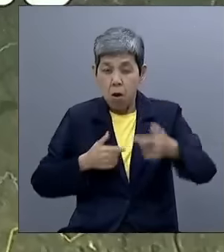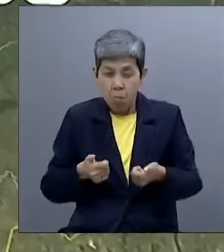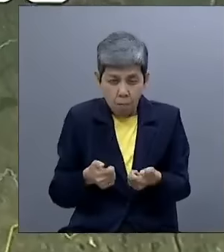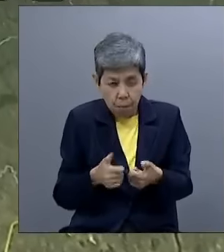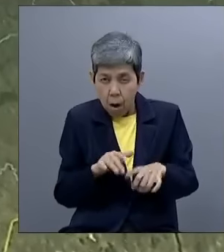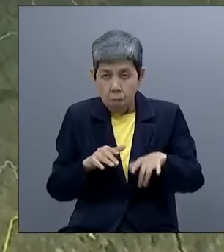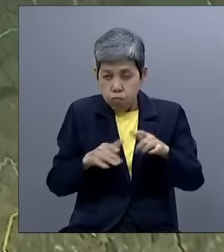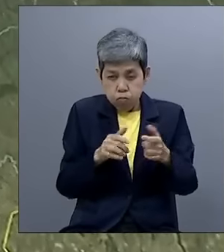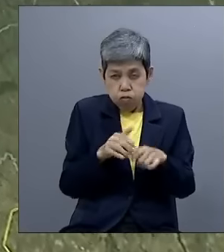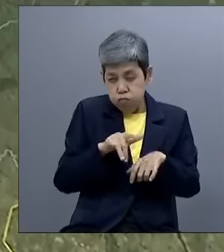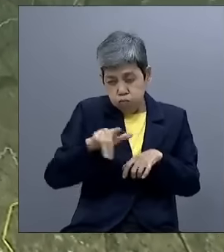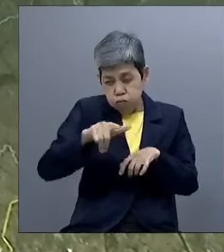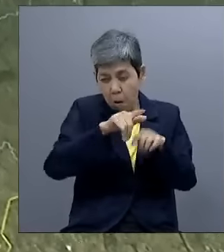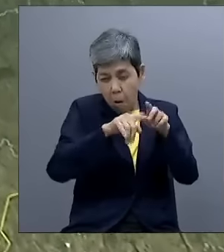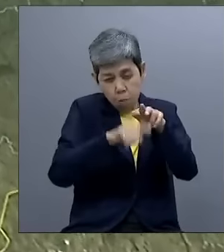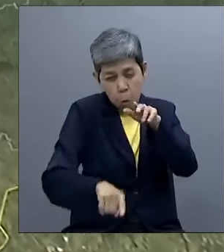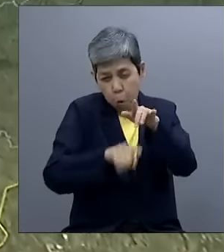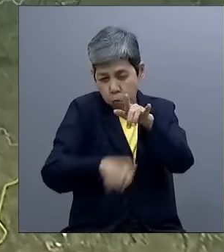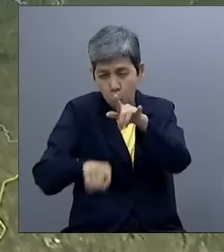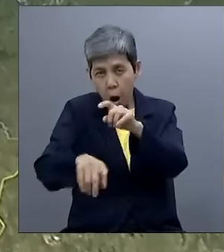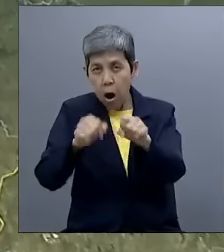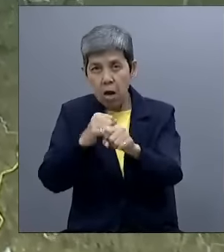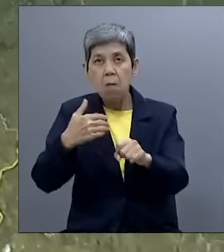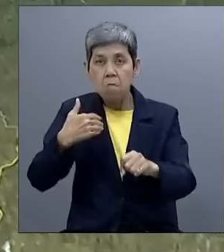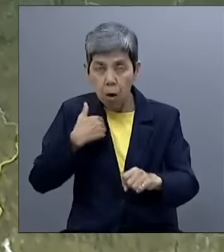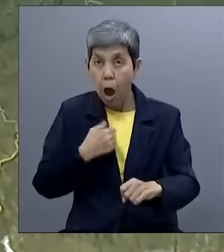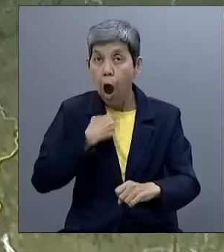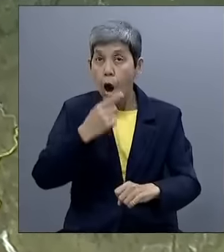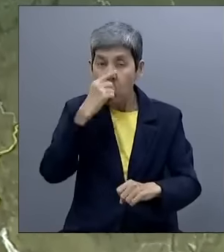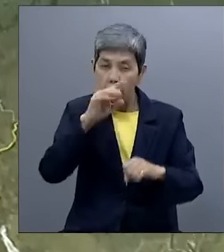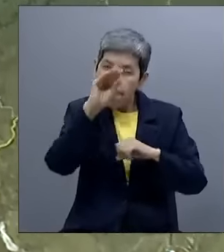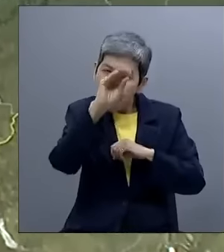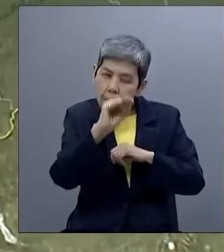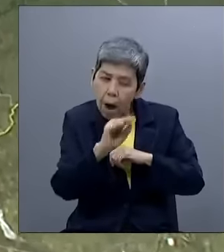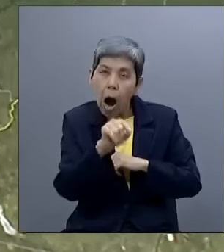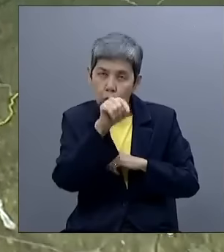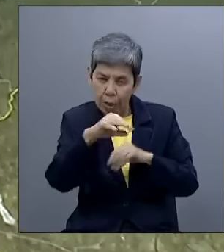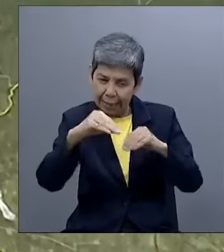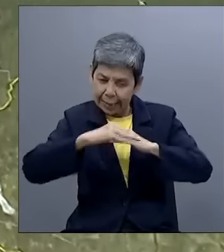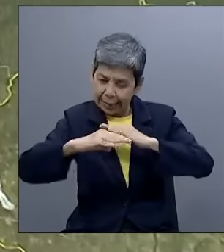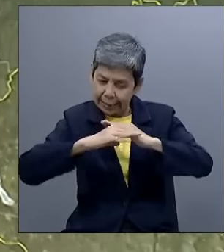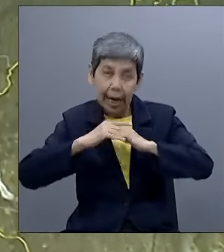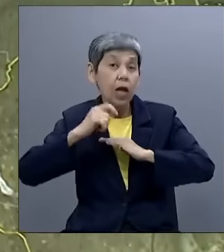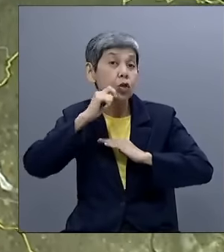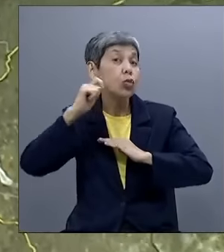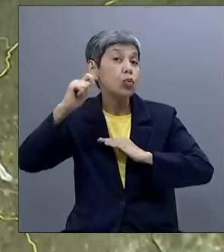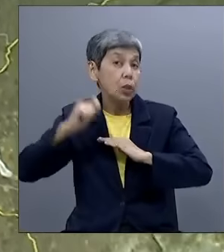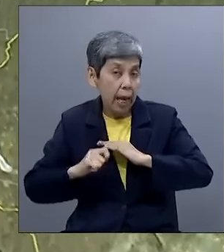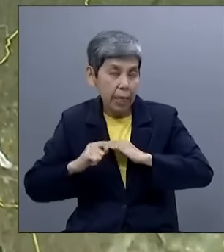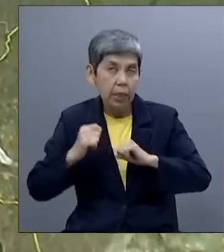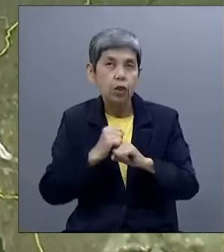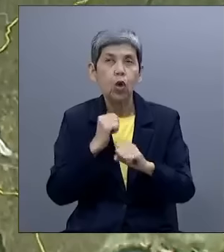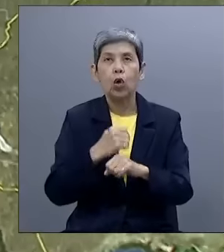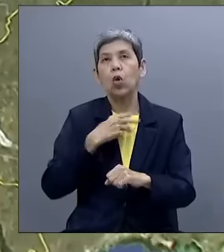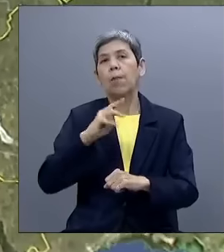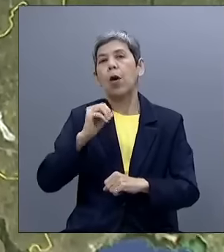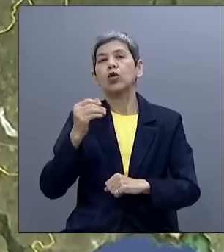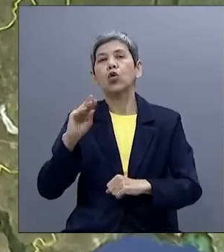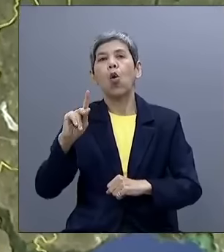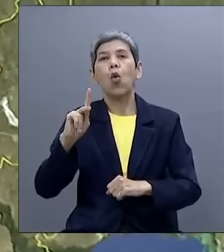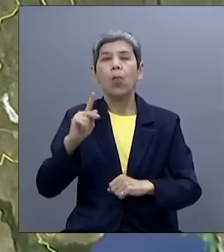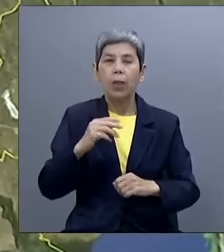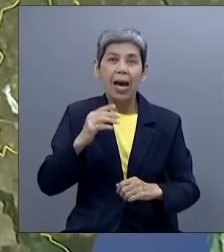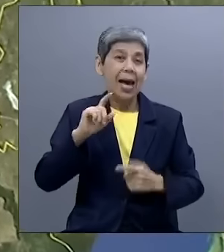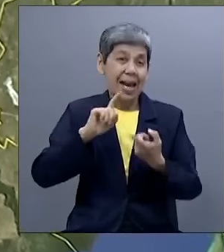ค่ะโจมตีหลายภูมิภาคของประเทศโดยเฉพาะที่อยู่ใกล้กับพรมดายูเครนแล้วก็ในมอสโกนะคะแม้ว่า